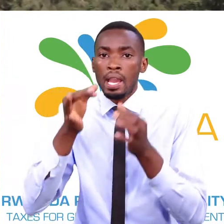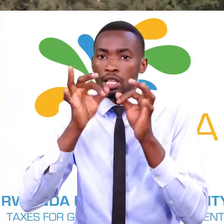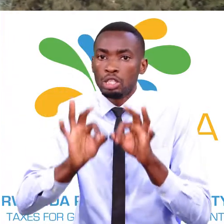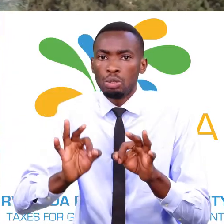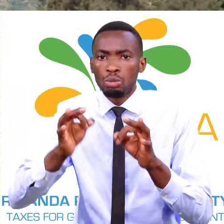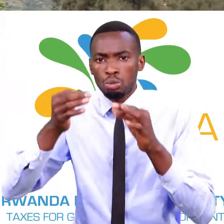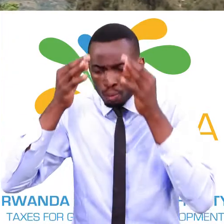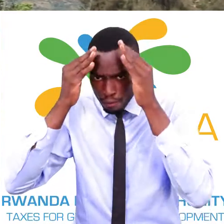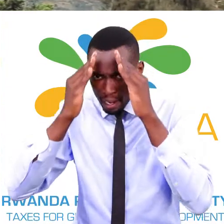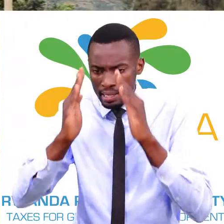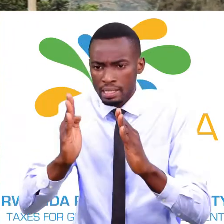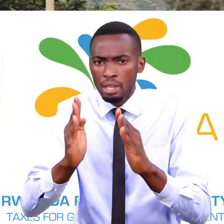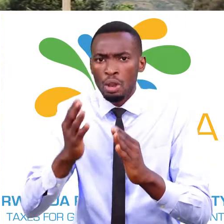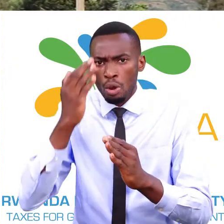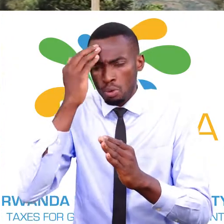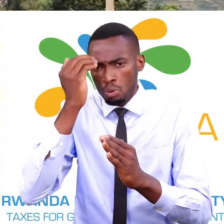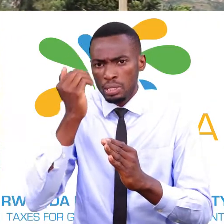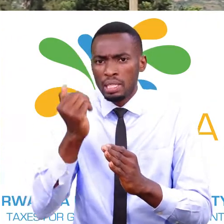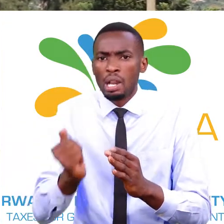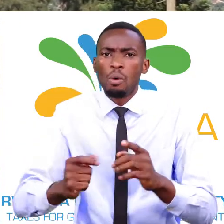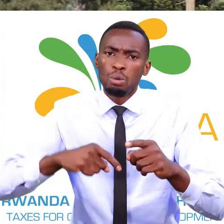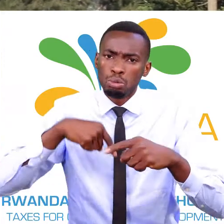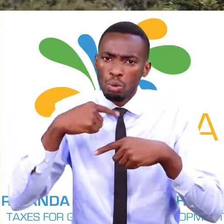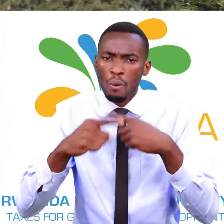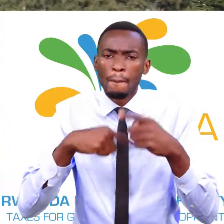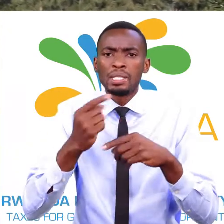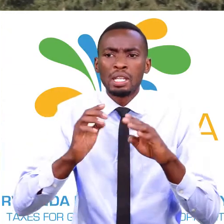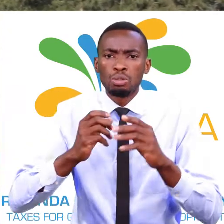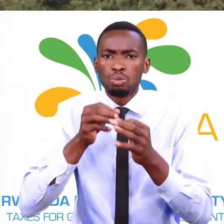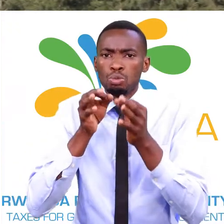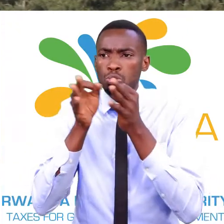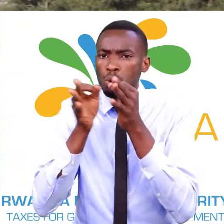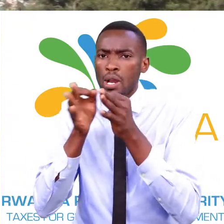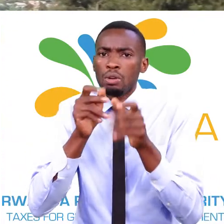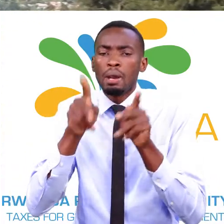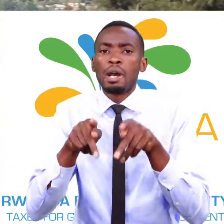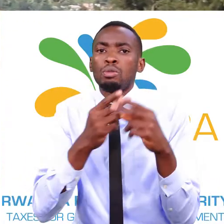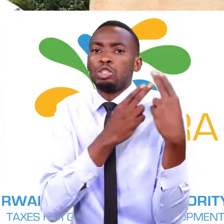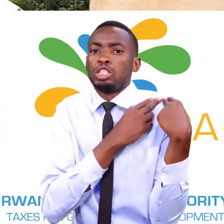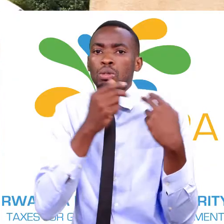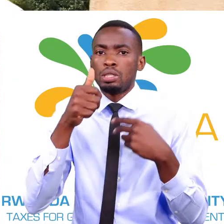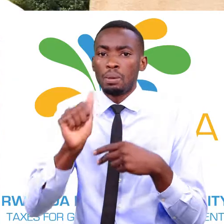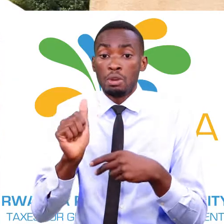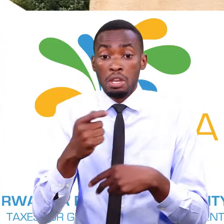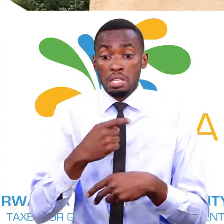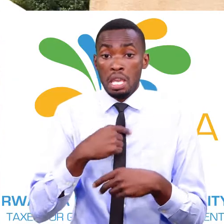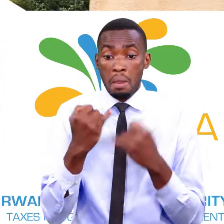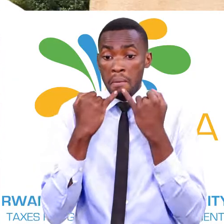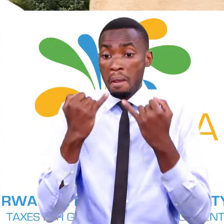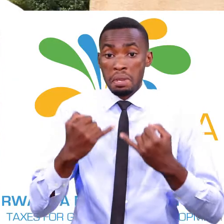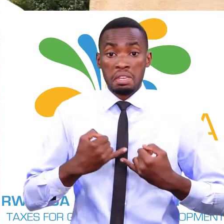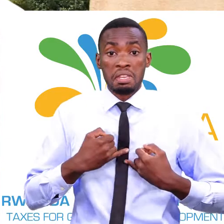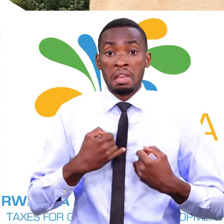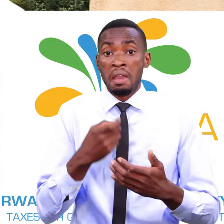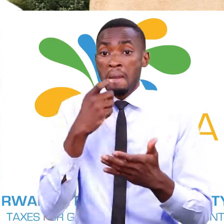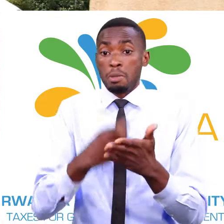Ikiba kigamijwe ni ukugira ngo abasora ikigo cy'imisoro n'amahoro gikomeze kubasobanurira inshingano zabo. Barandibiye neza